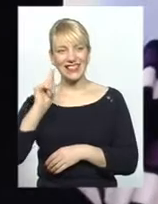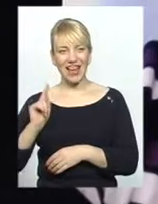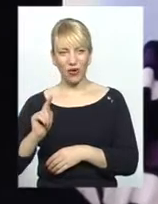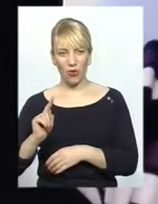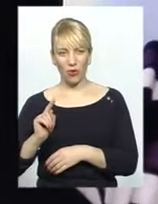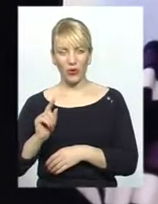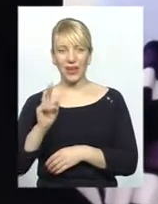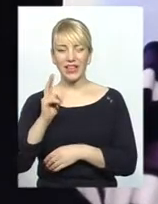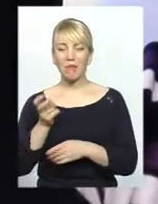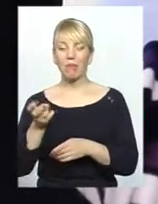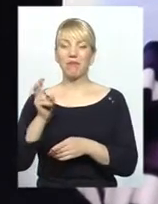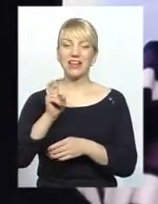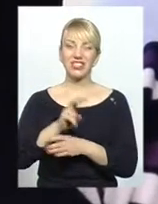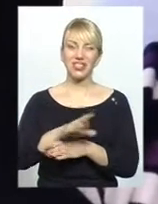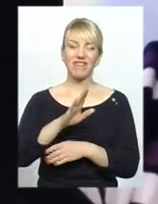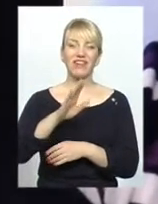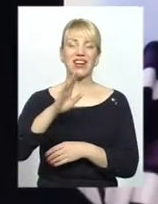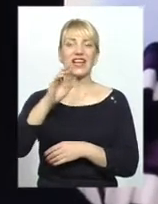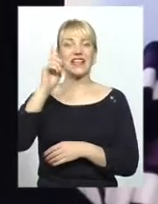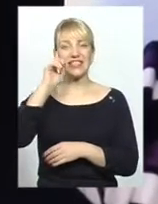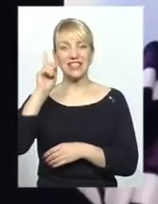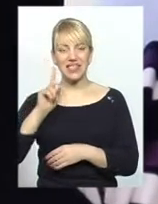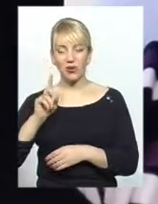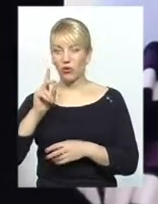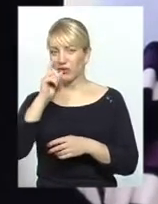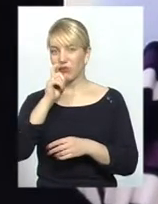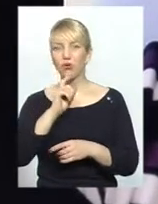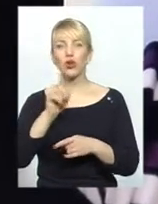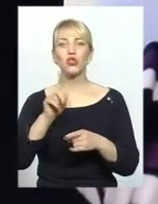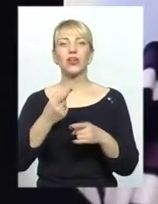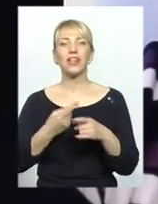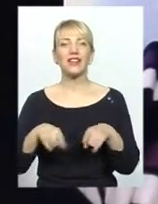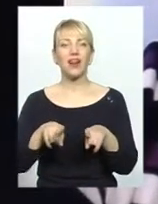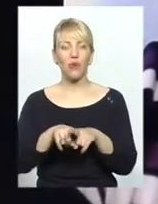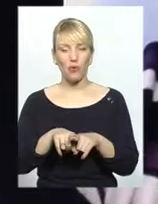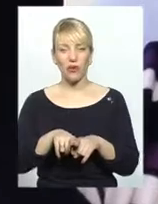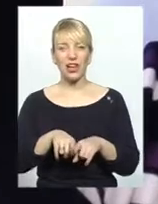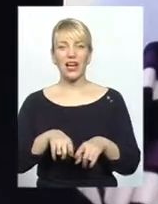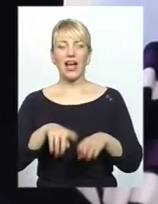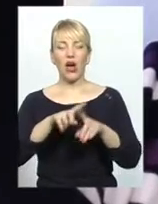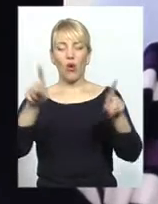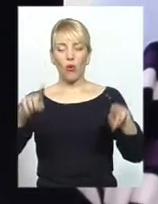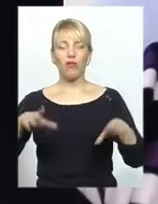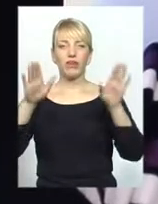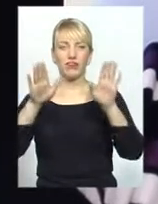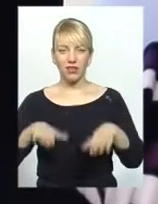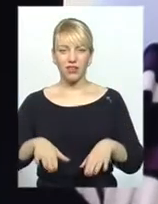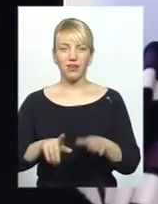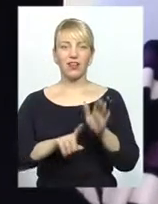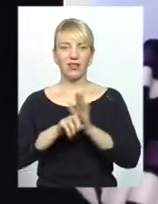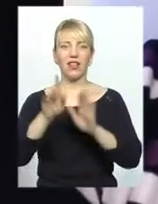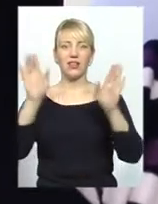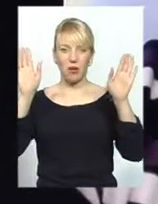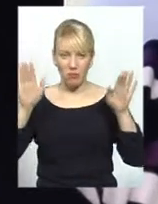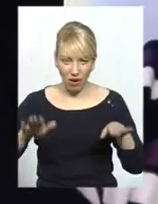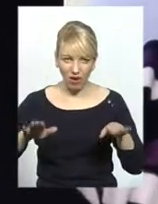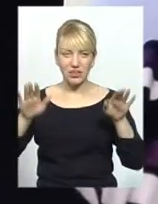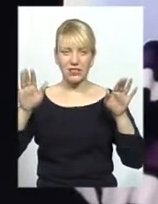в синагогу, не поняли, что это такое, разложили свои коврики и начали молиться. Евреи